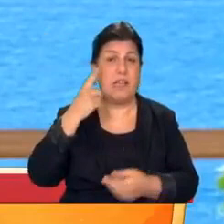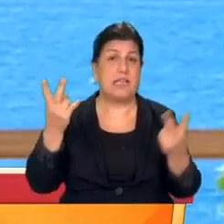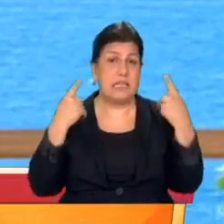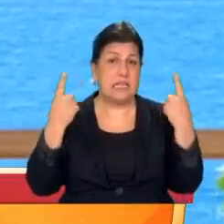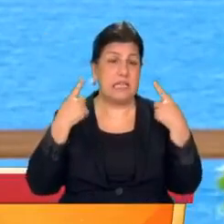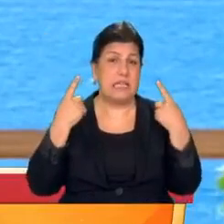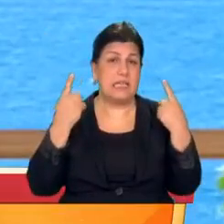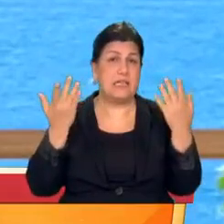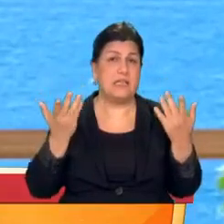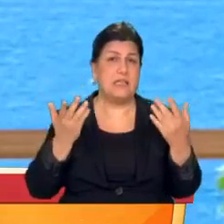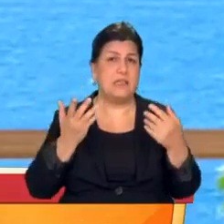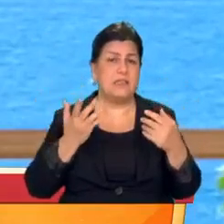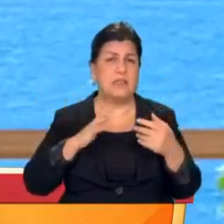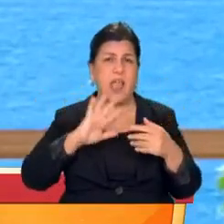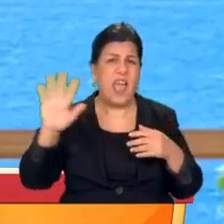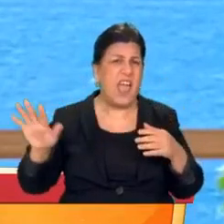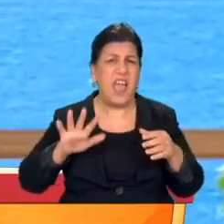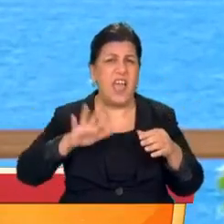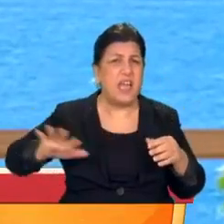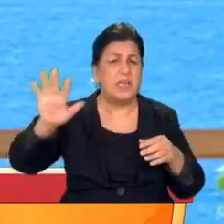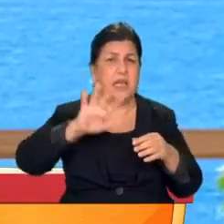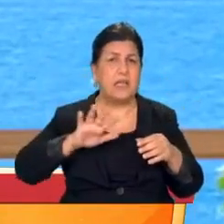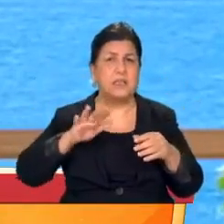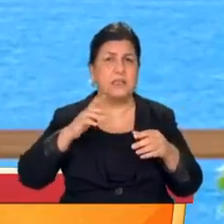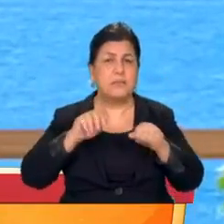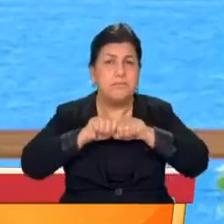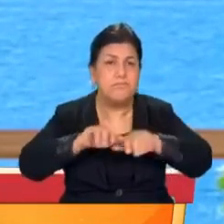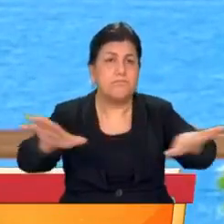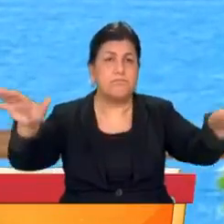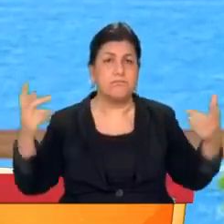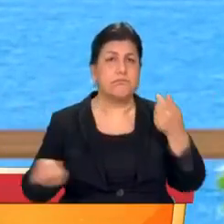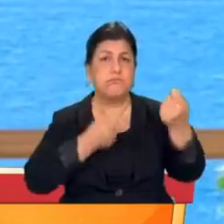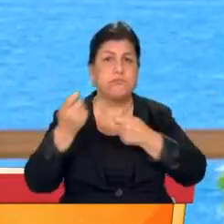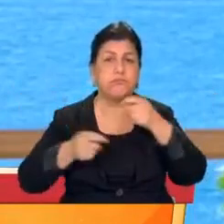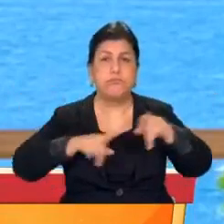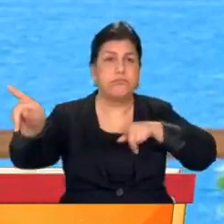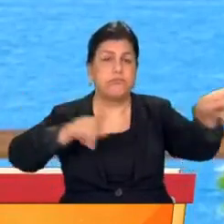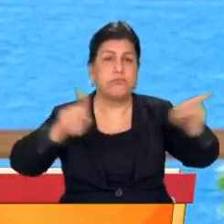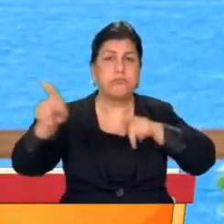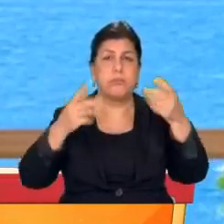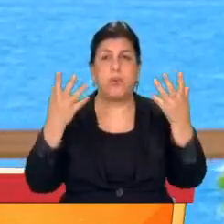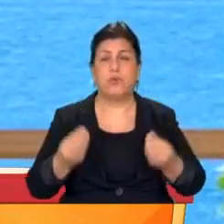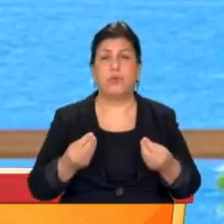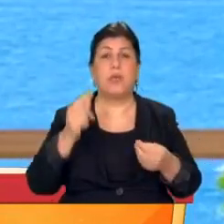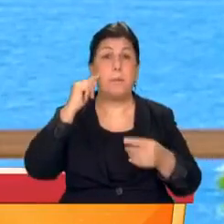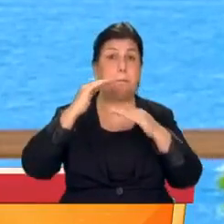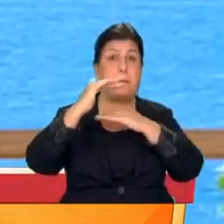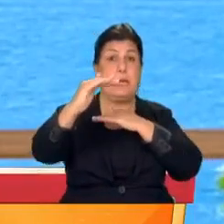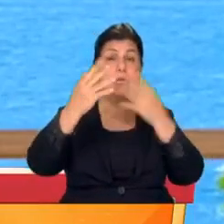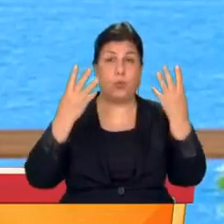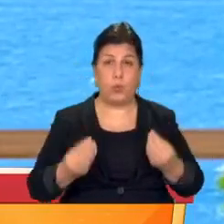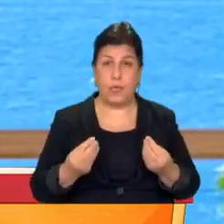yetkililerimiz adeta Herkes seferber olmuş biz millet olarak birlik beraberlik içerisinde